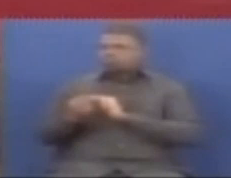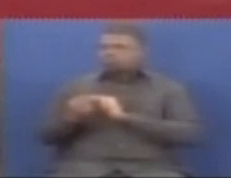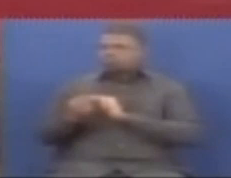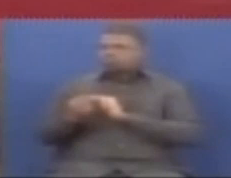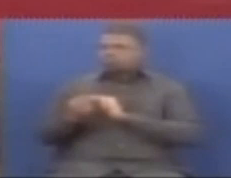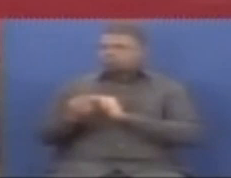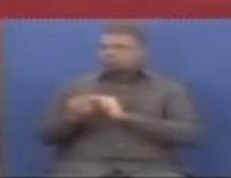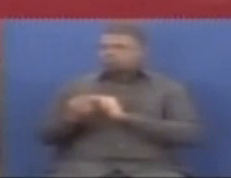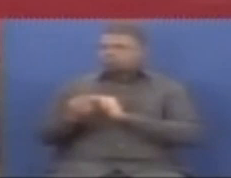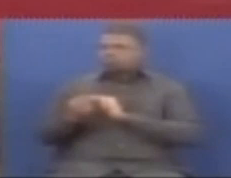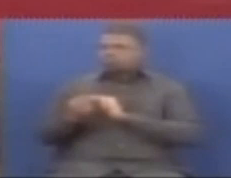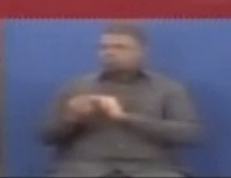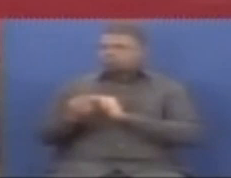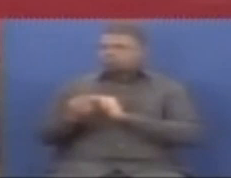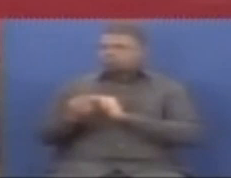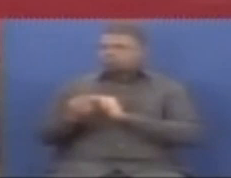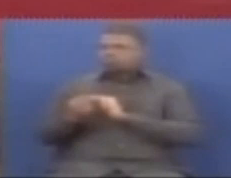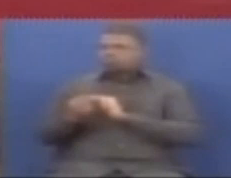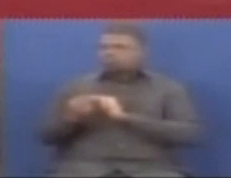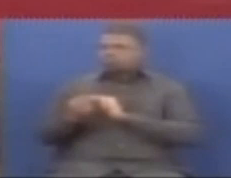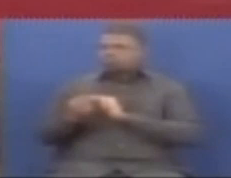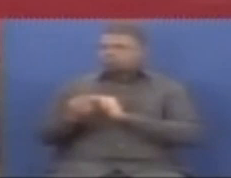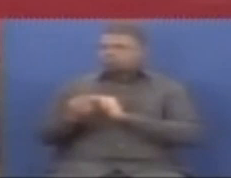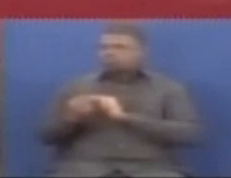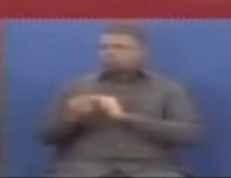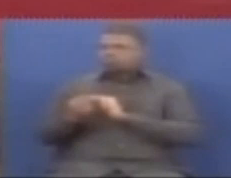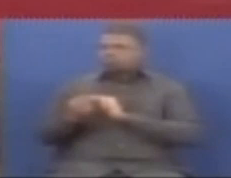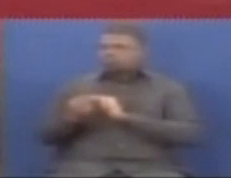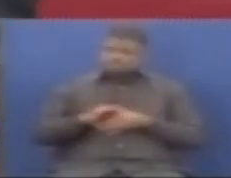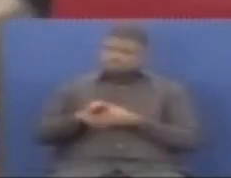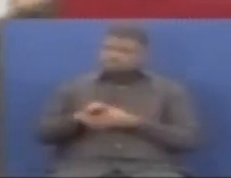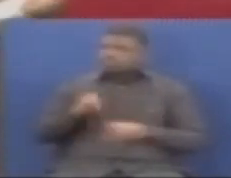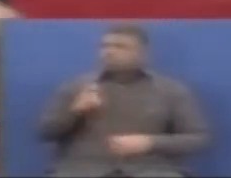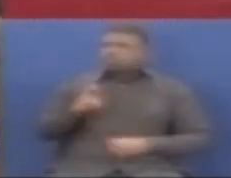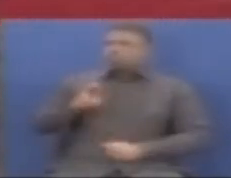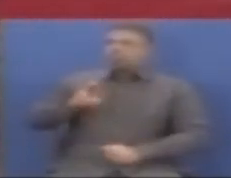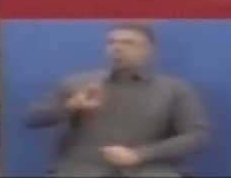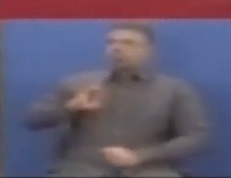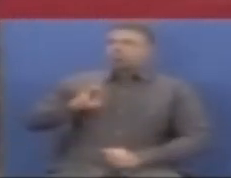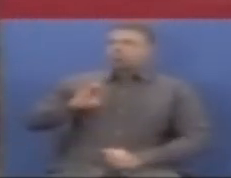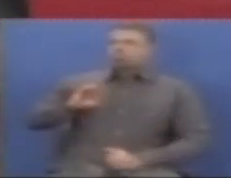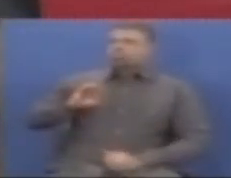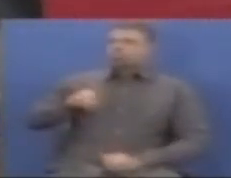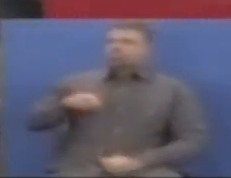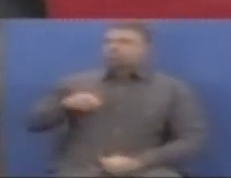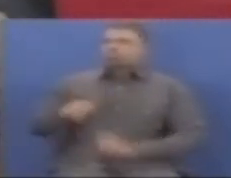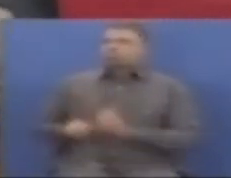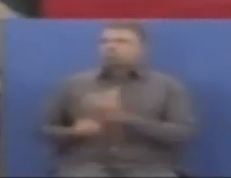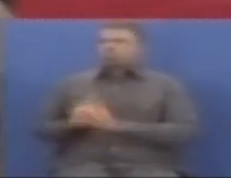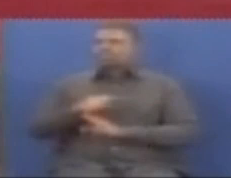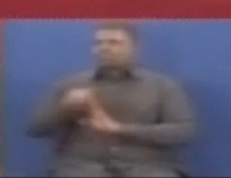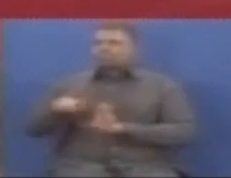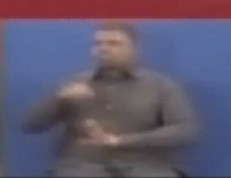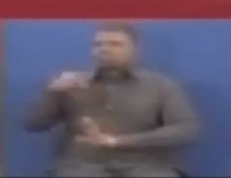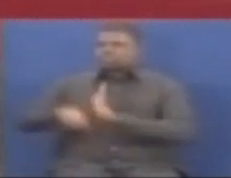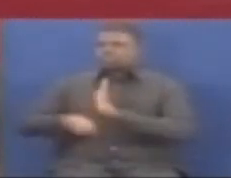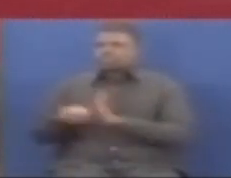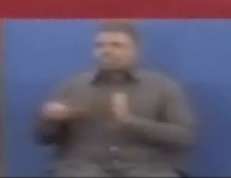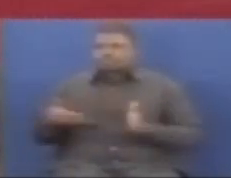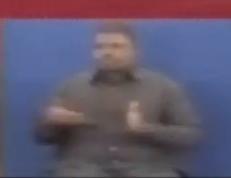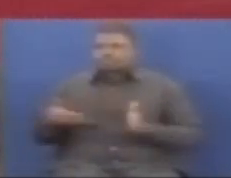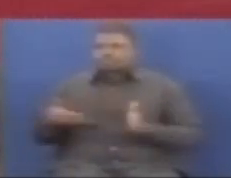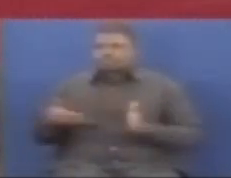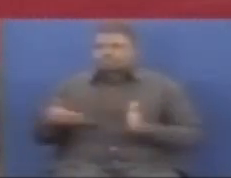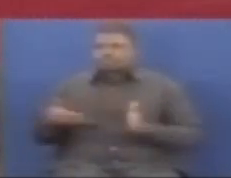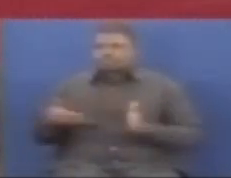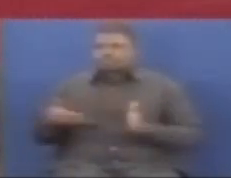wake imeridhika na kiwango cha uwekaji lami katika barabara hiyo? Swali hilo limeelekezwa Wizara ya Ujenzi, Uchukuzi na Mawasiliano,